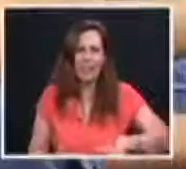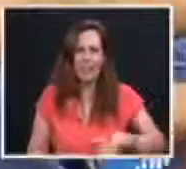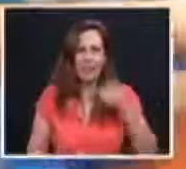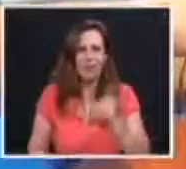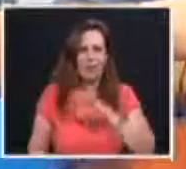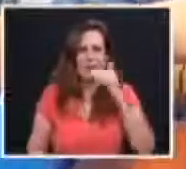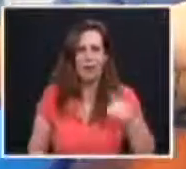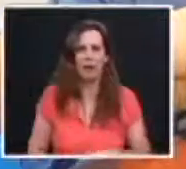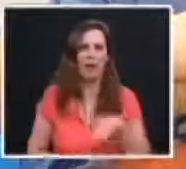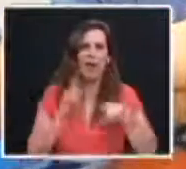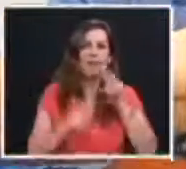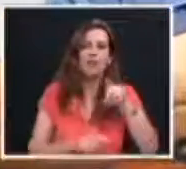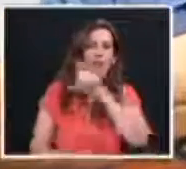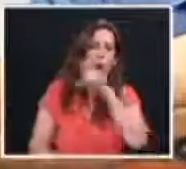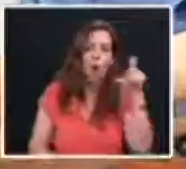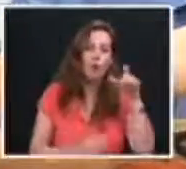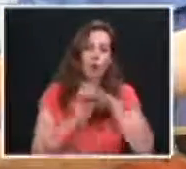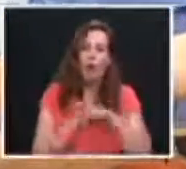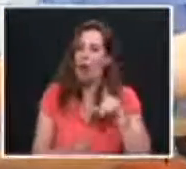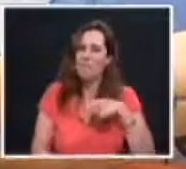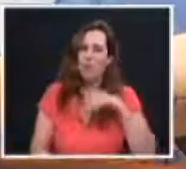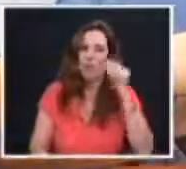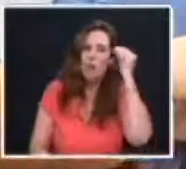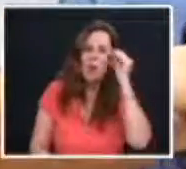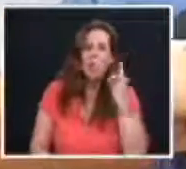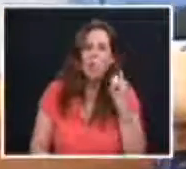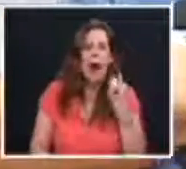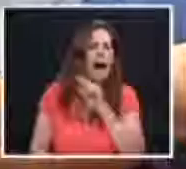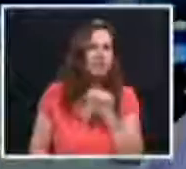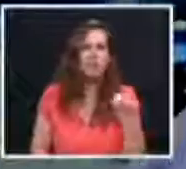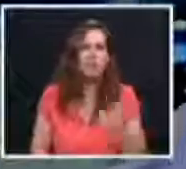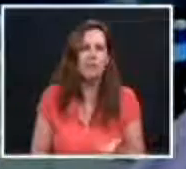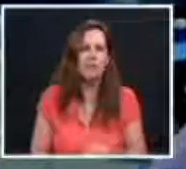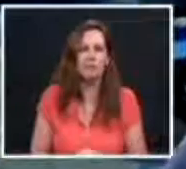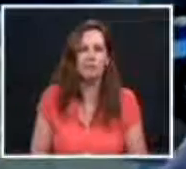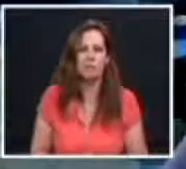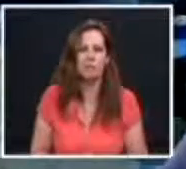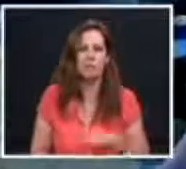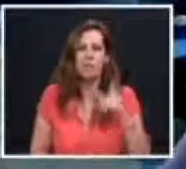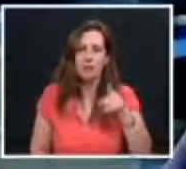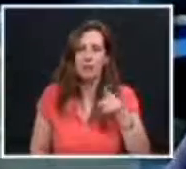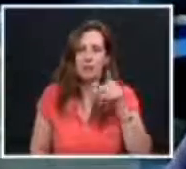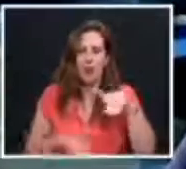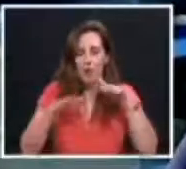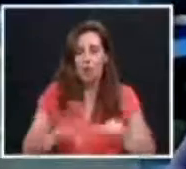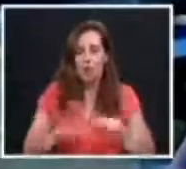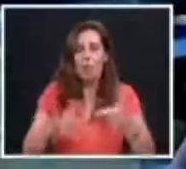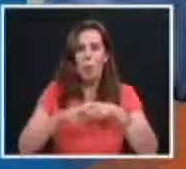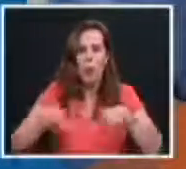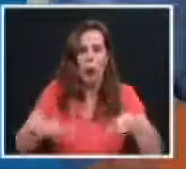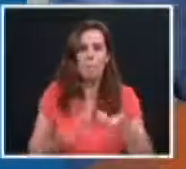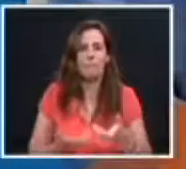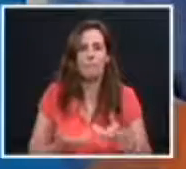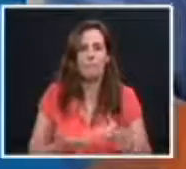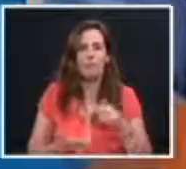ובגליל. תראה, לפעמים יש את הכותרת של החוק, אבל אני לא כך זוכר בדיוק מה הנושא. תשמע, אתה יודע, אתה יושב באולם